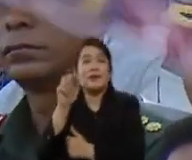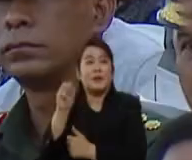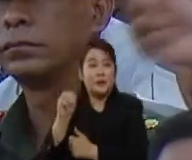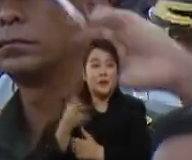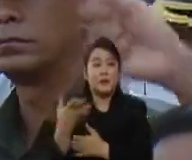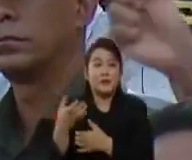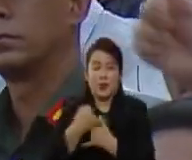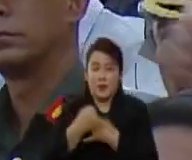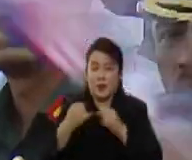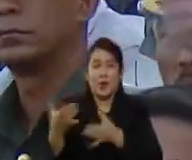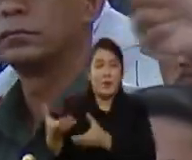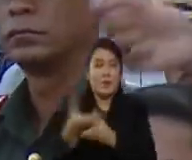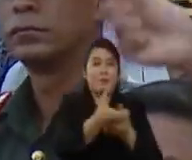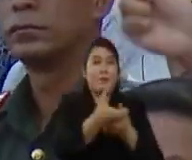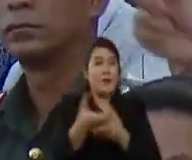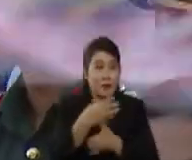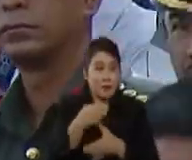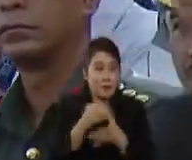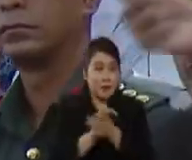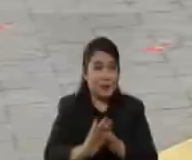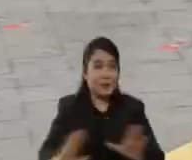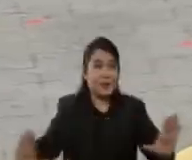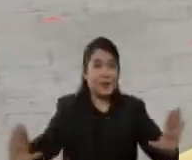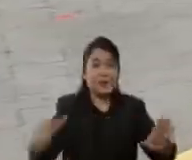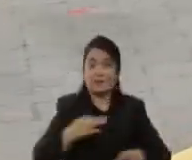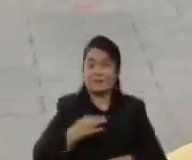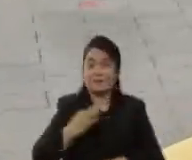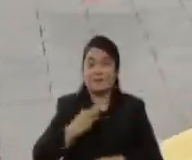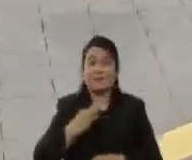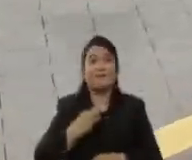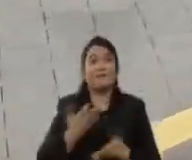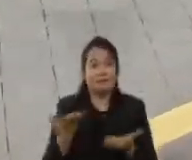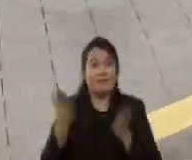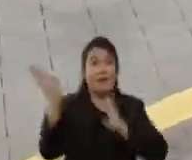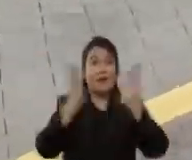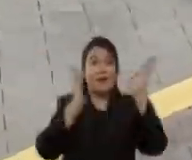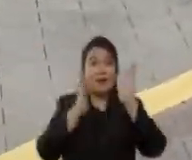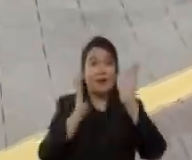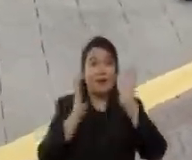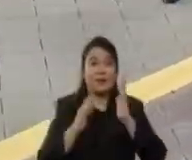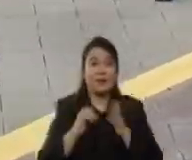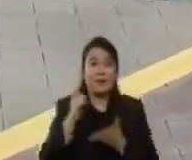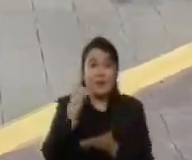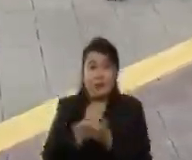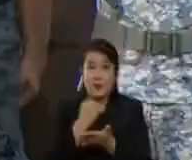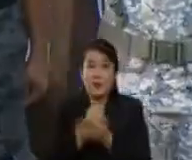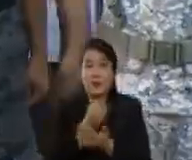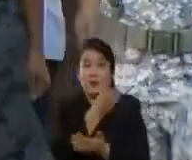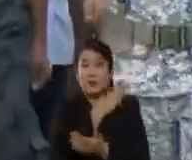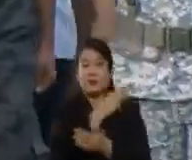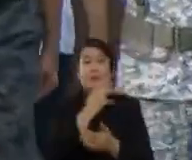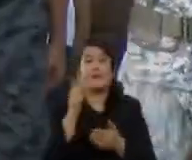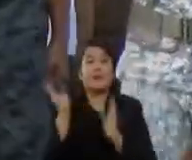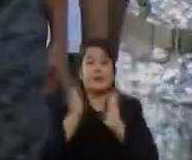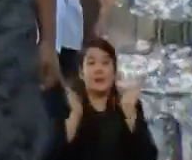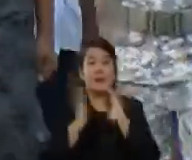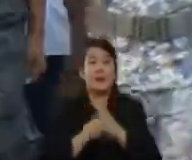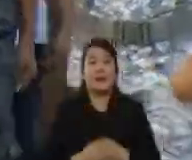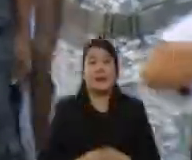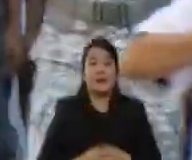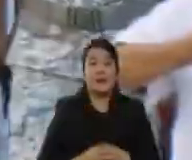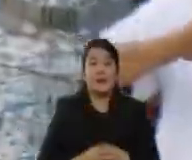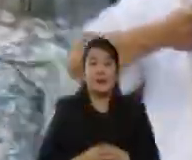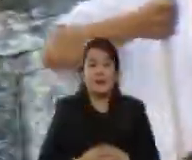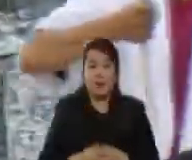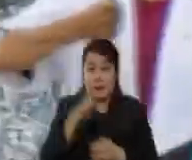Jabatan Bomba dan Penyelamat Malaysia, Jabatan Sukarelawan Malaysia, Jabatan Immigration Malaysia, pihak berkuasa tempatan